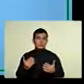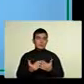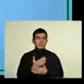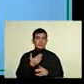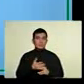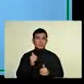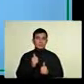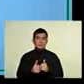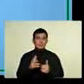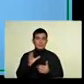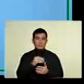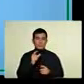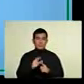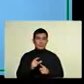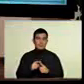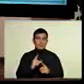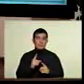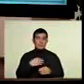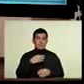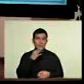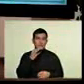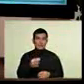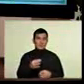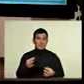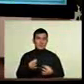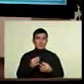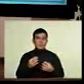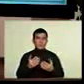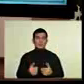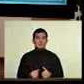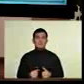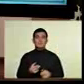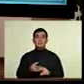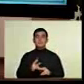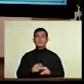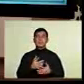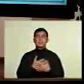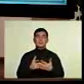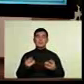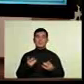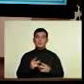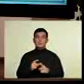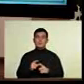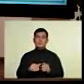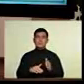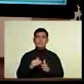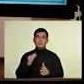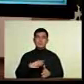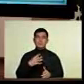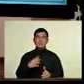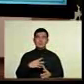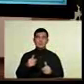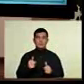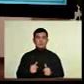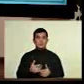будет каждое слово, что сказать мне дано». Это фотографии Самуила Яковлевича в детстве.